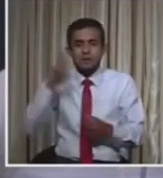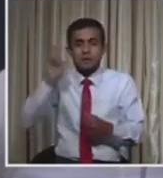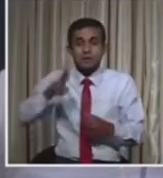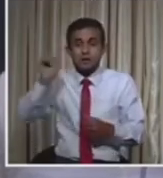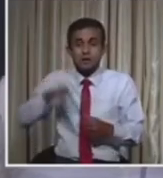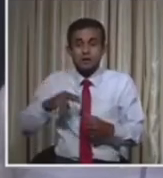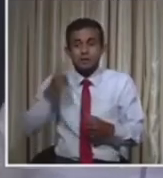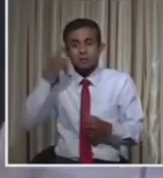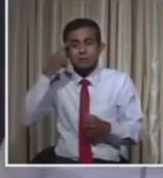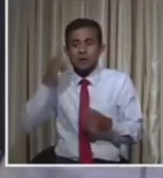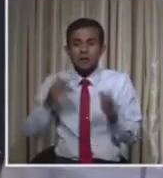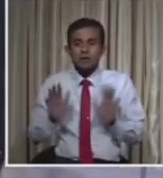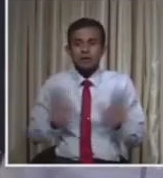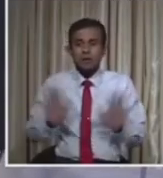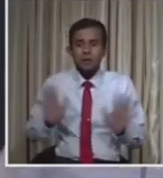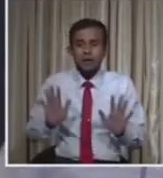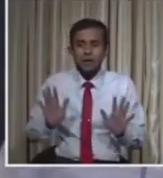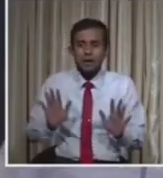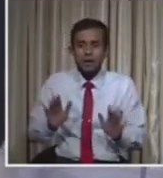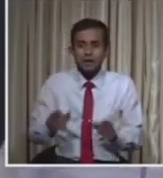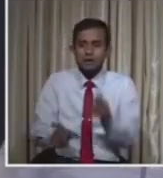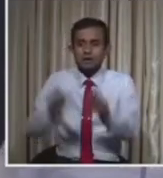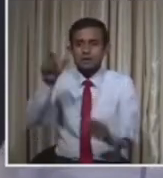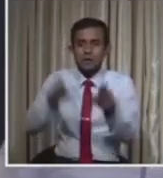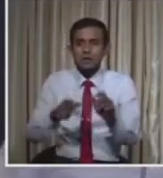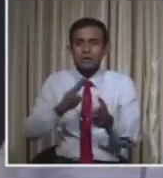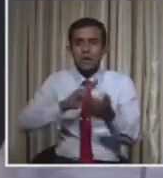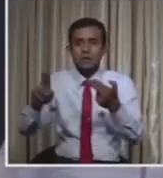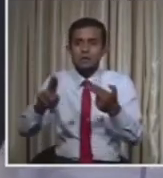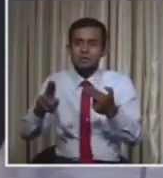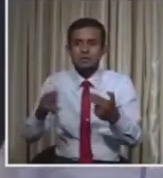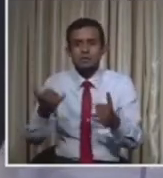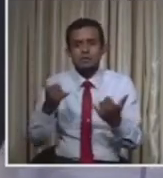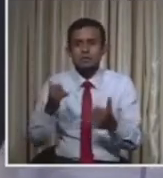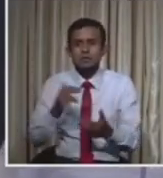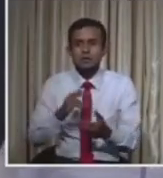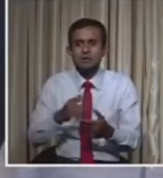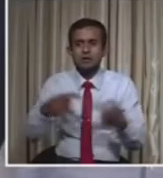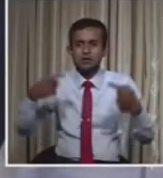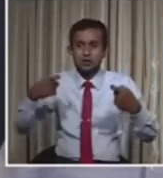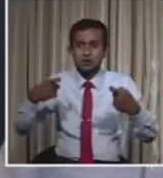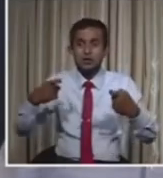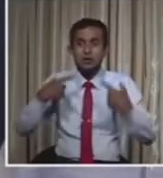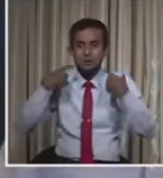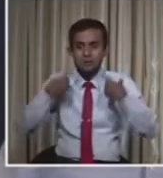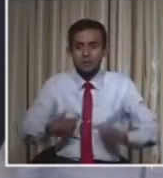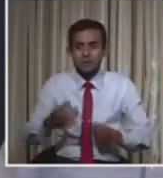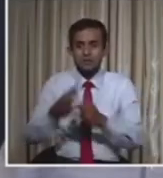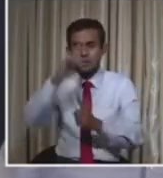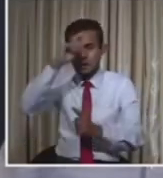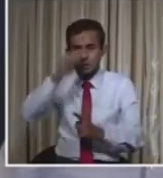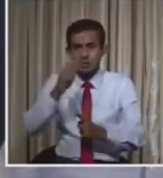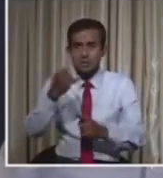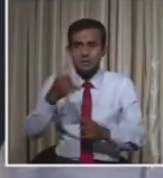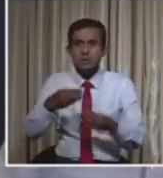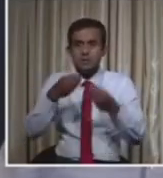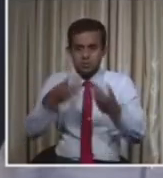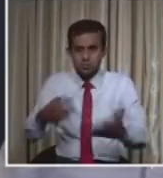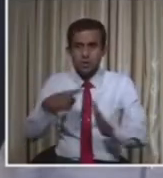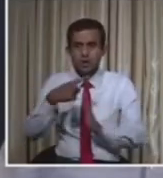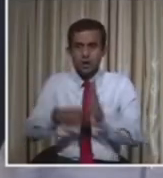කියන මානසිකත්වයේ නෙවෙයි ඉන්නේ. ජනතාව අපි අපේපයි කියන ප්‍රතික්ෂේප කරයි. යුද්ධ දිනපු මහින්ද රාජපක්ෂ ජනාධිපතිවත් පරද්දපු